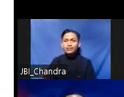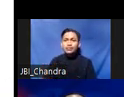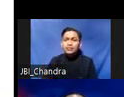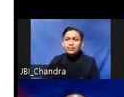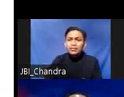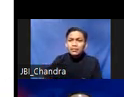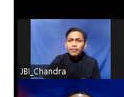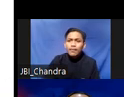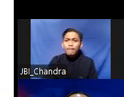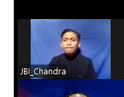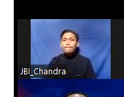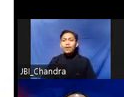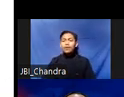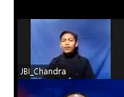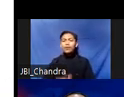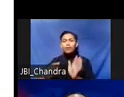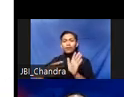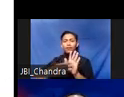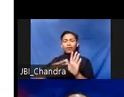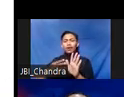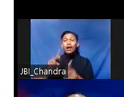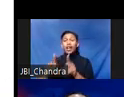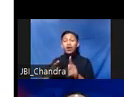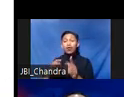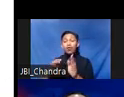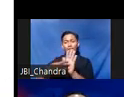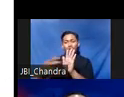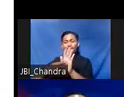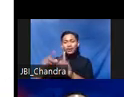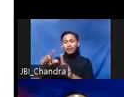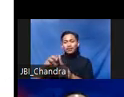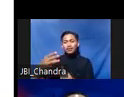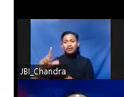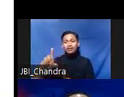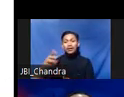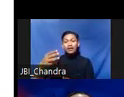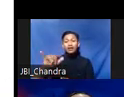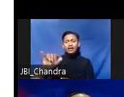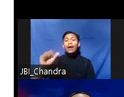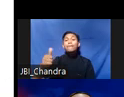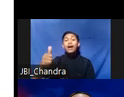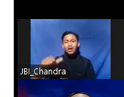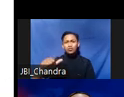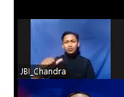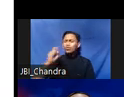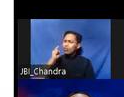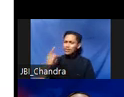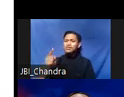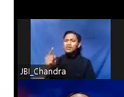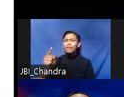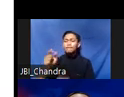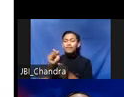untuk yang versi terbaru itu sifatnya wajib Oleh karena itu nanti dari pertimbangan itu maka kami lebih